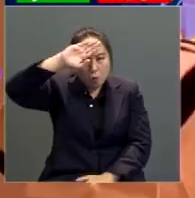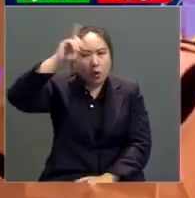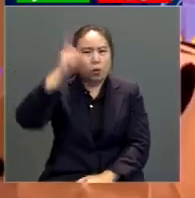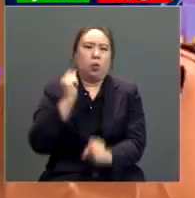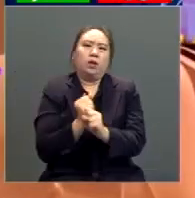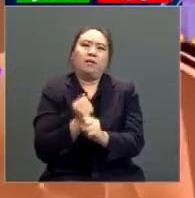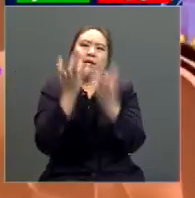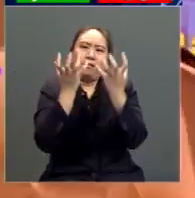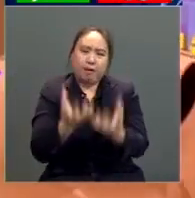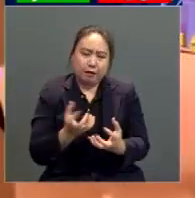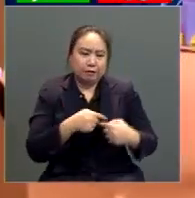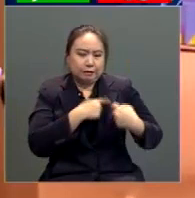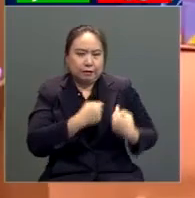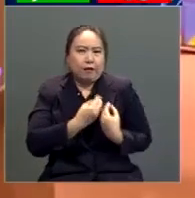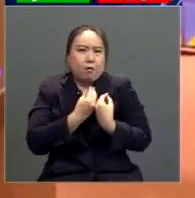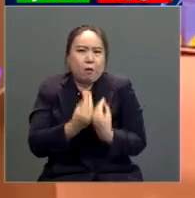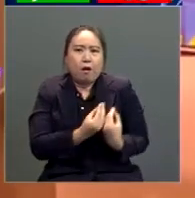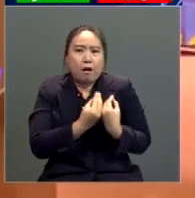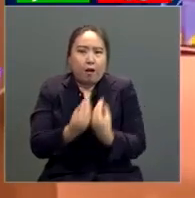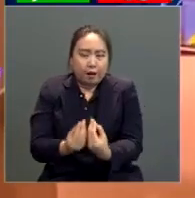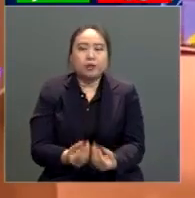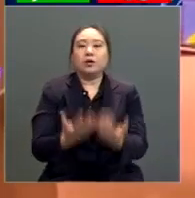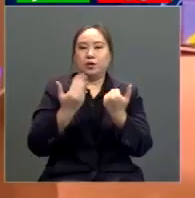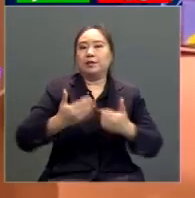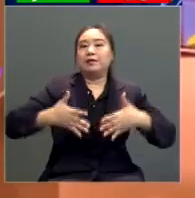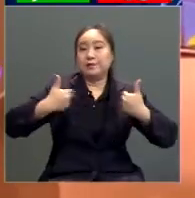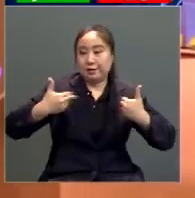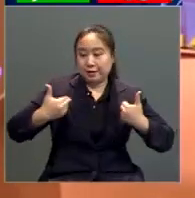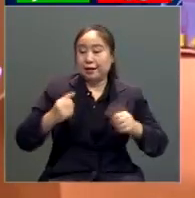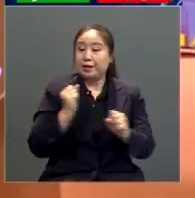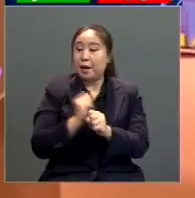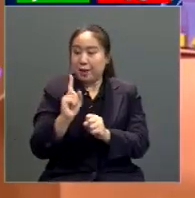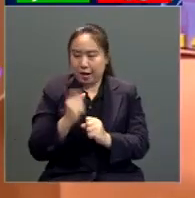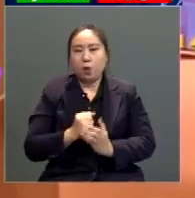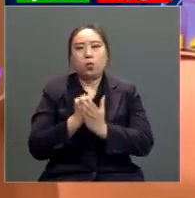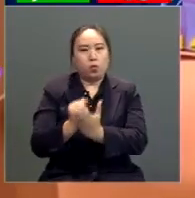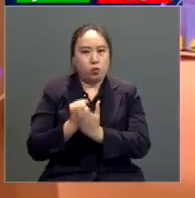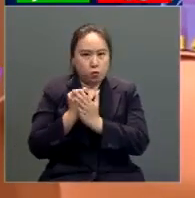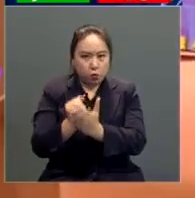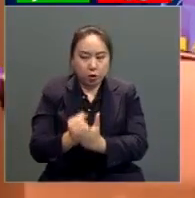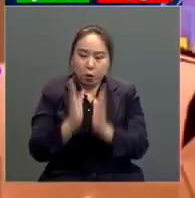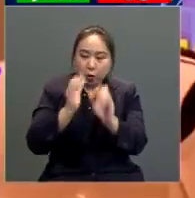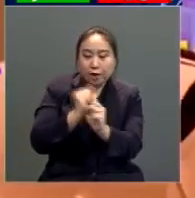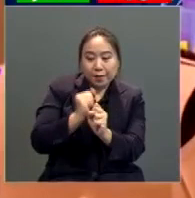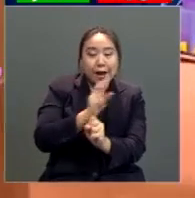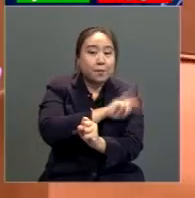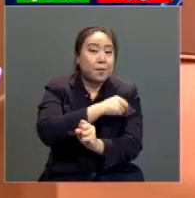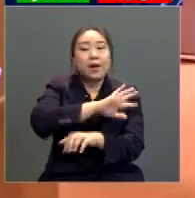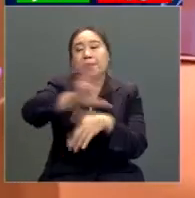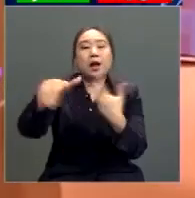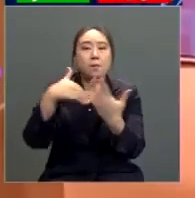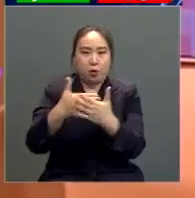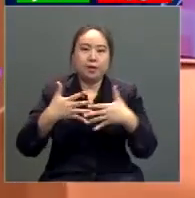หนักและมีความเสี่ยงอย่างมากโดยยินดีที่จะสนับสนุนทุกวิธีทางเพื่อดูแลช่วยเหลือบุคลากรทางการแพทย์ทั้งหมด